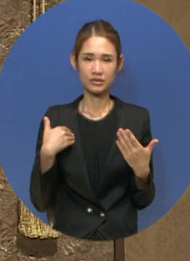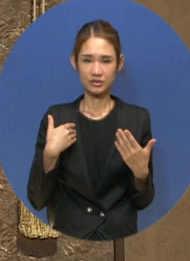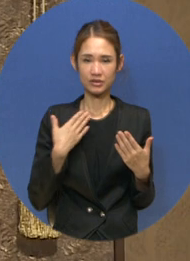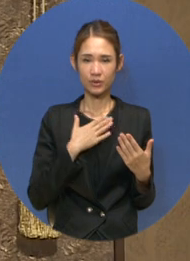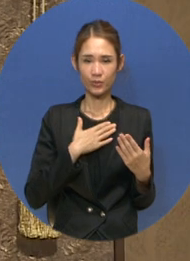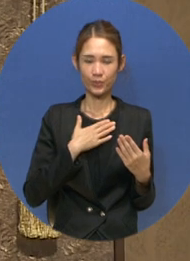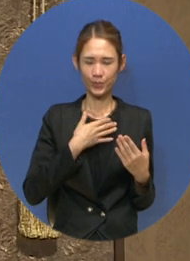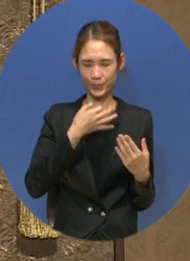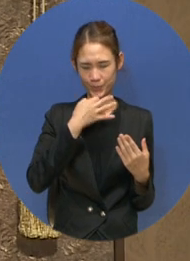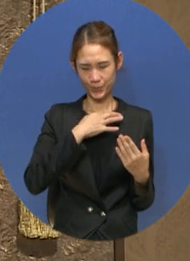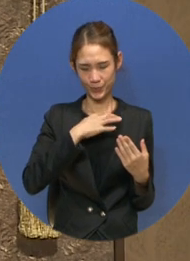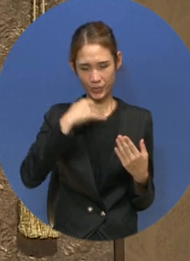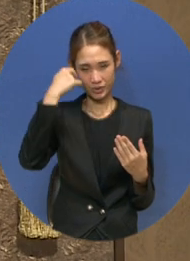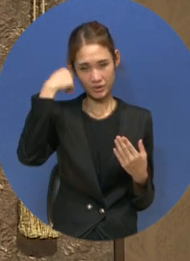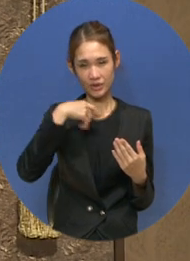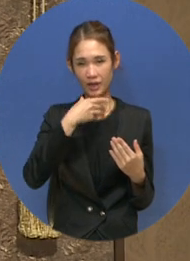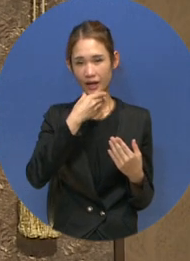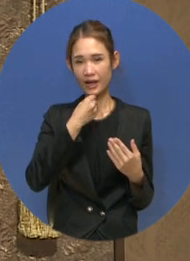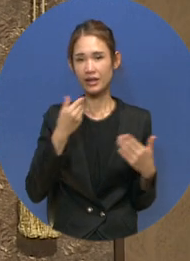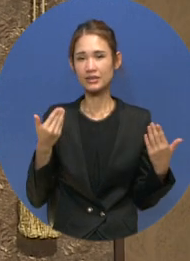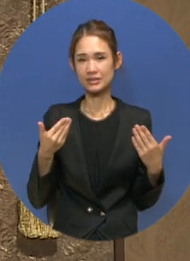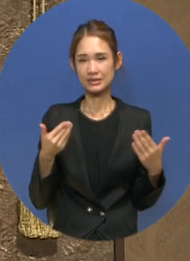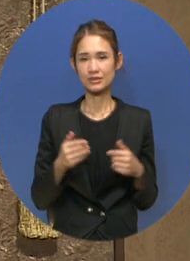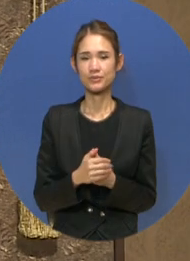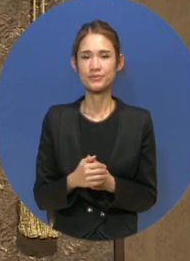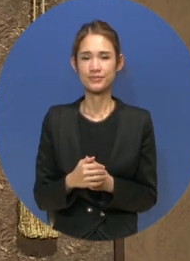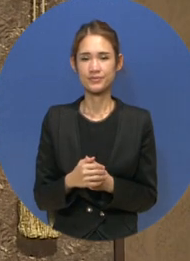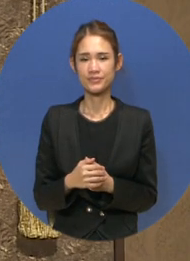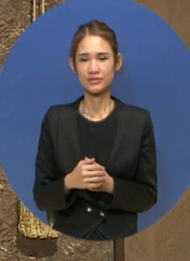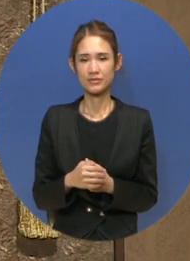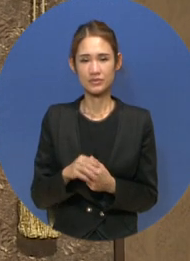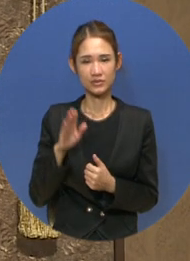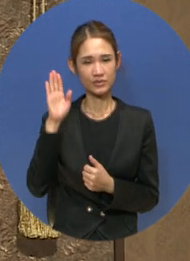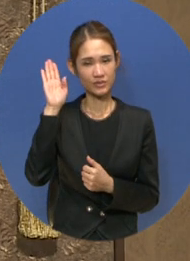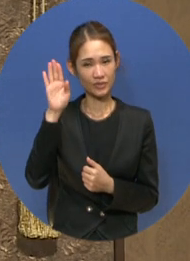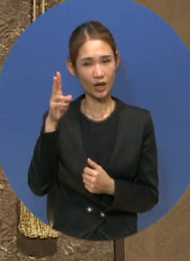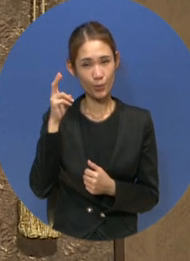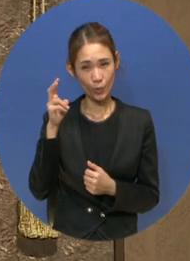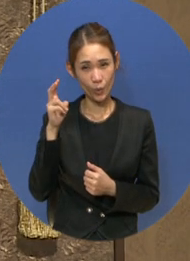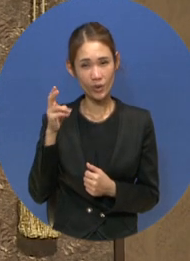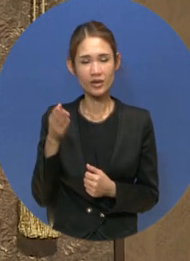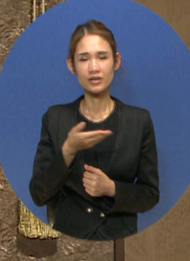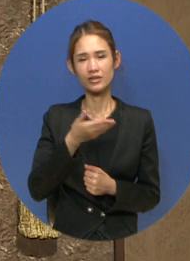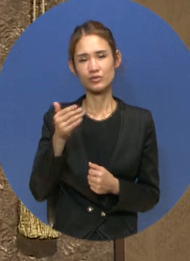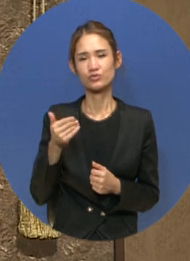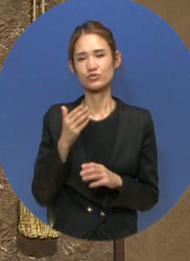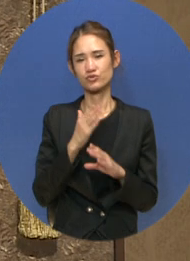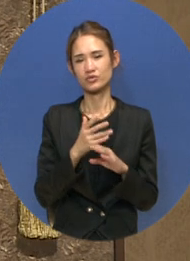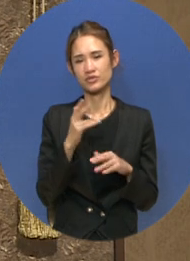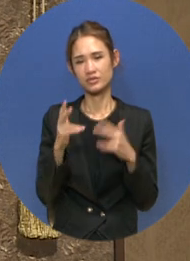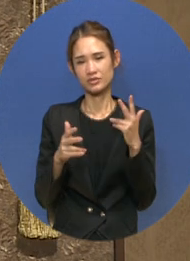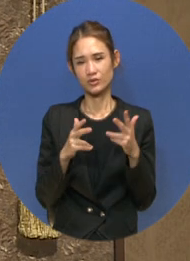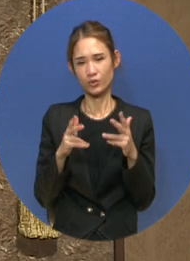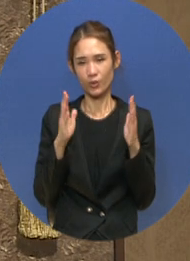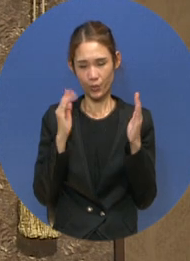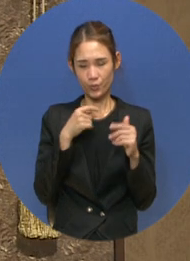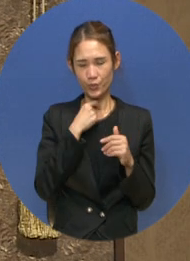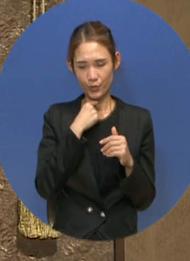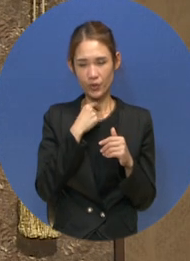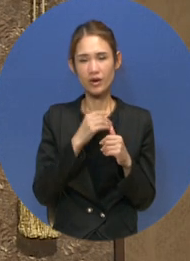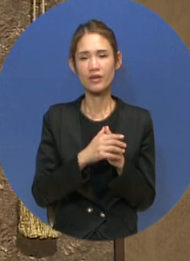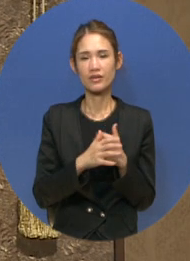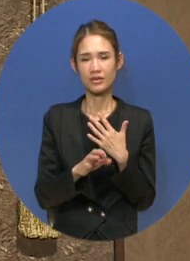그 보람을 느끼고 행복한 직업이다. 앞으로 혹시라도 사회사업을 공부하고자 하는 학생이